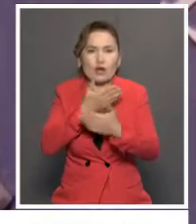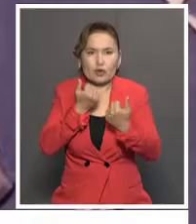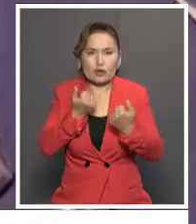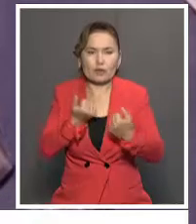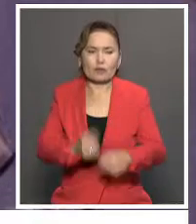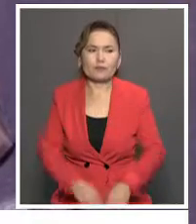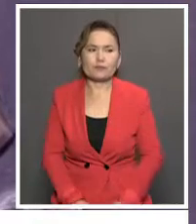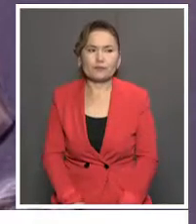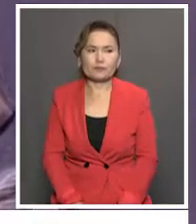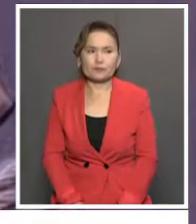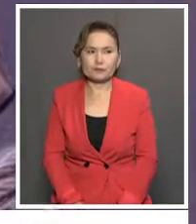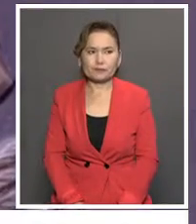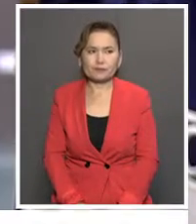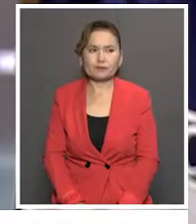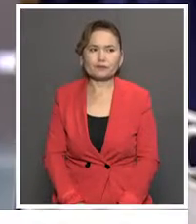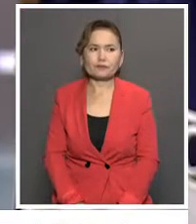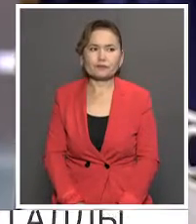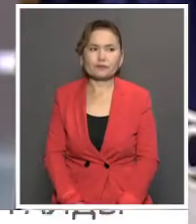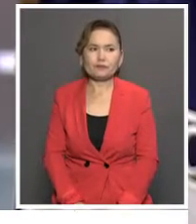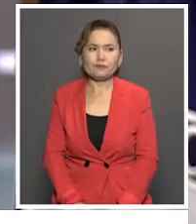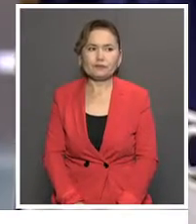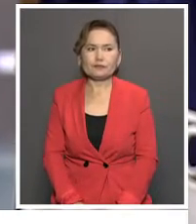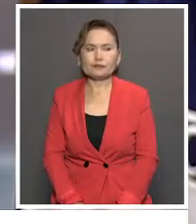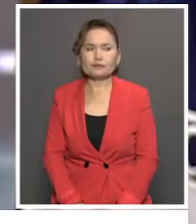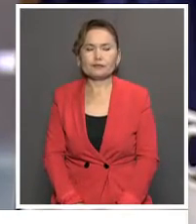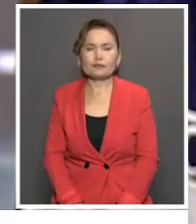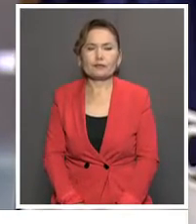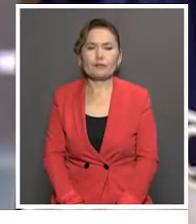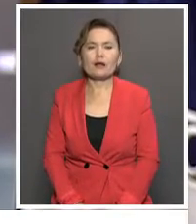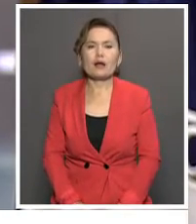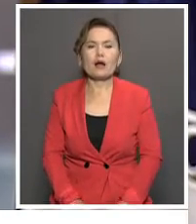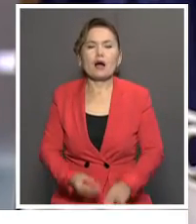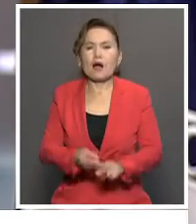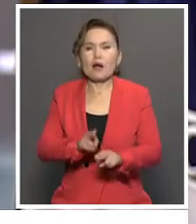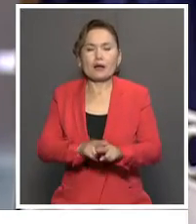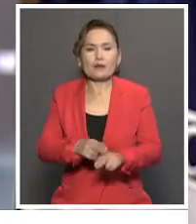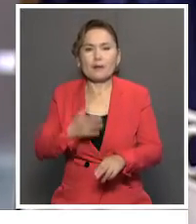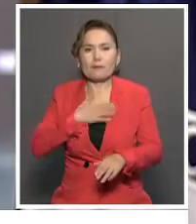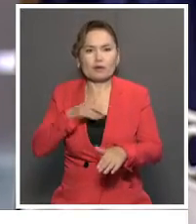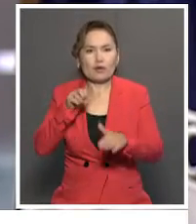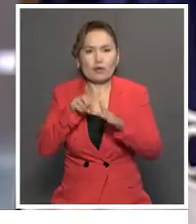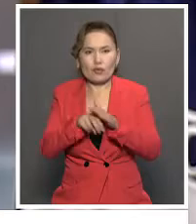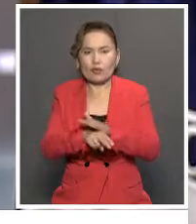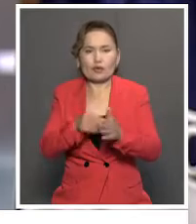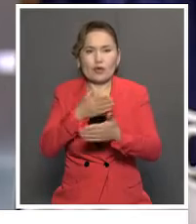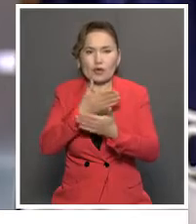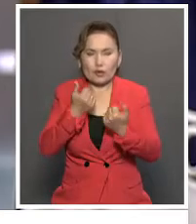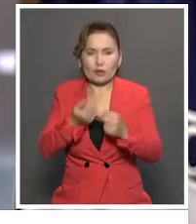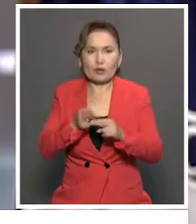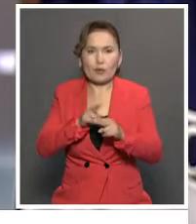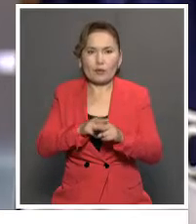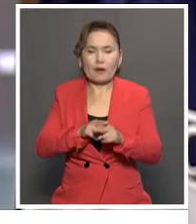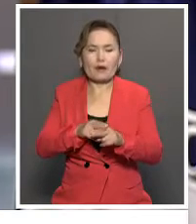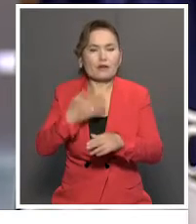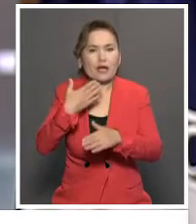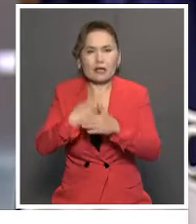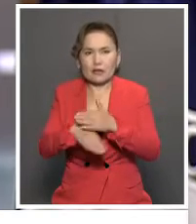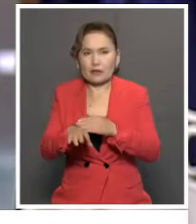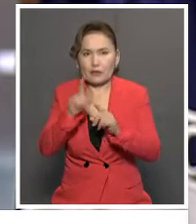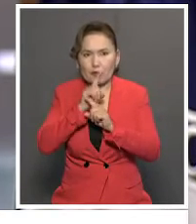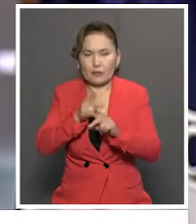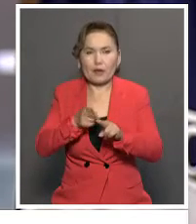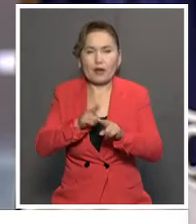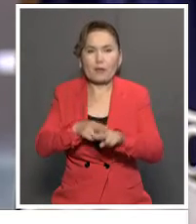отыр. This is not abandonment. Бұл тастап кету емес, бұл эвакуация емес, бұл тұтастай кету емес, бұл